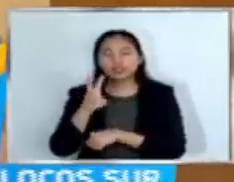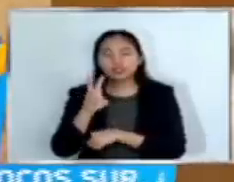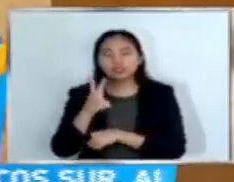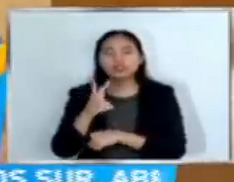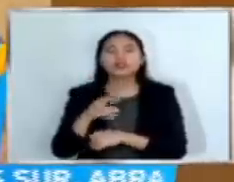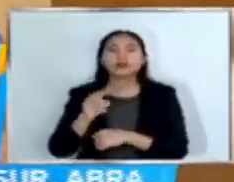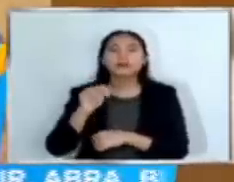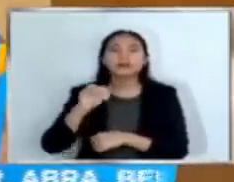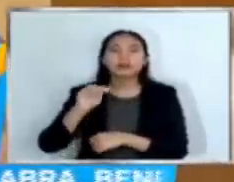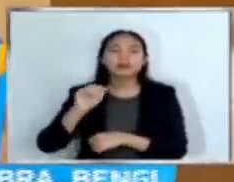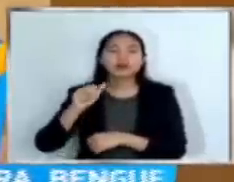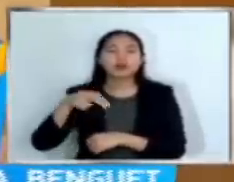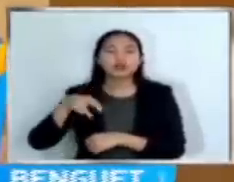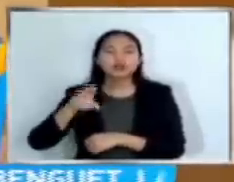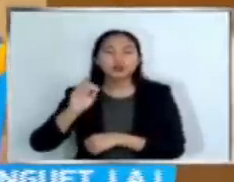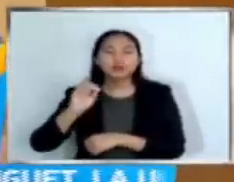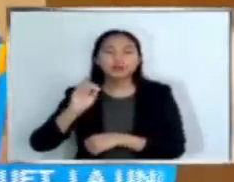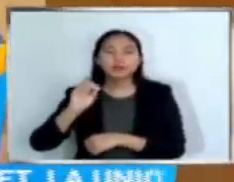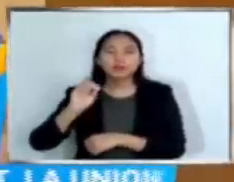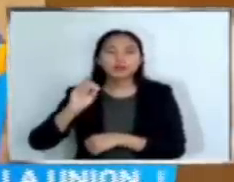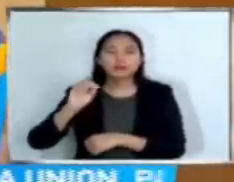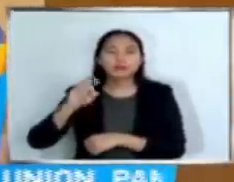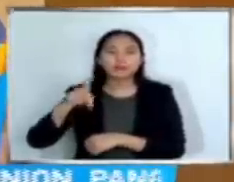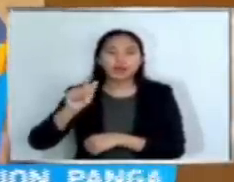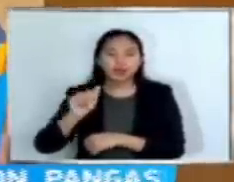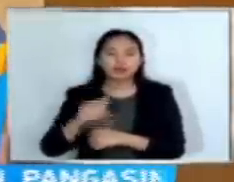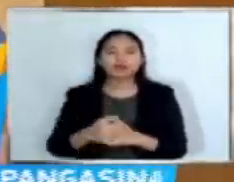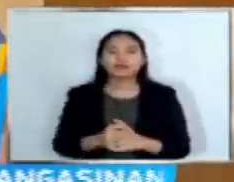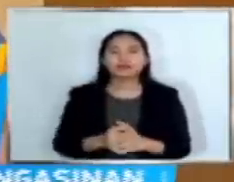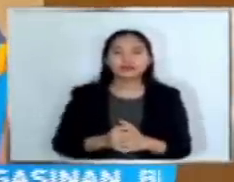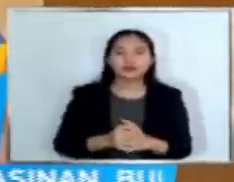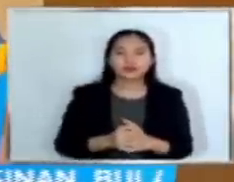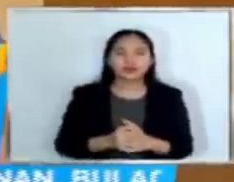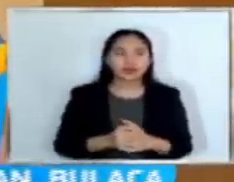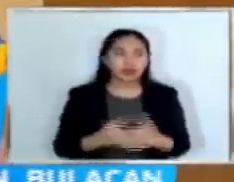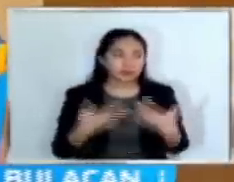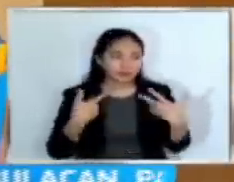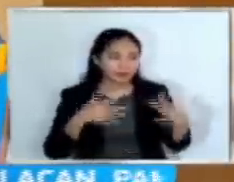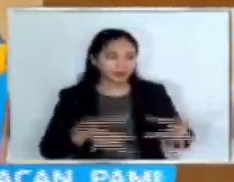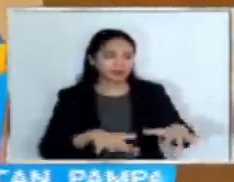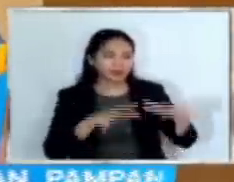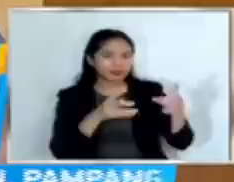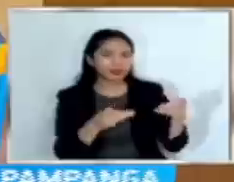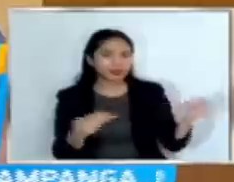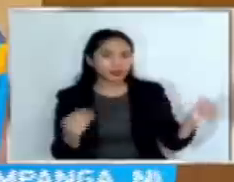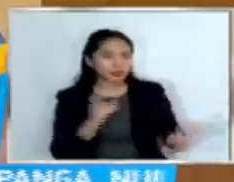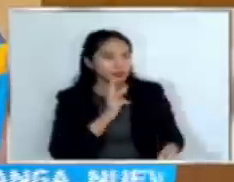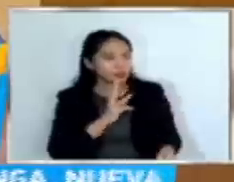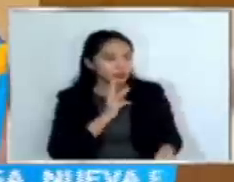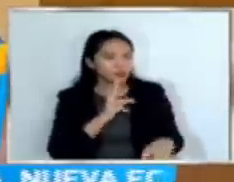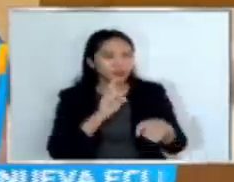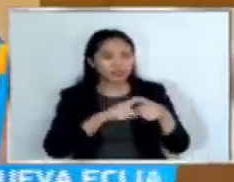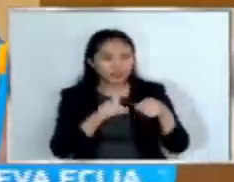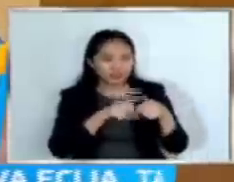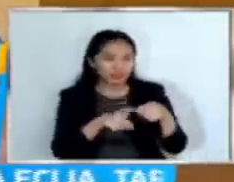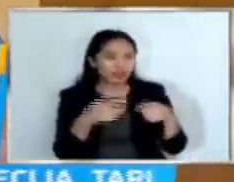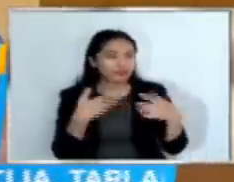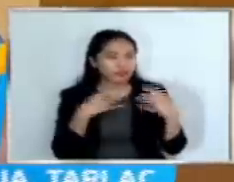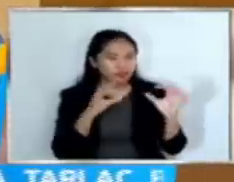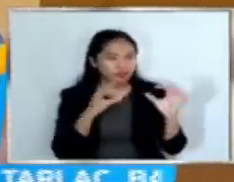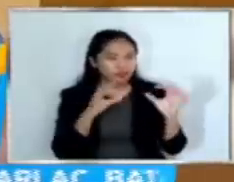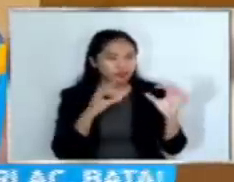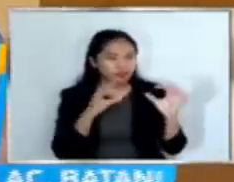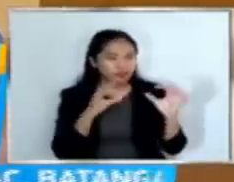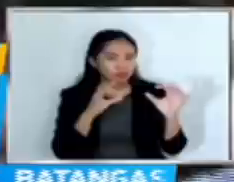may mga baha pa ba o humupa na ba? At yung mga supply ng tubig at kuryente po, kamusta na? Nung lumipas